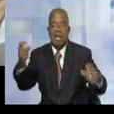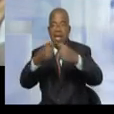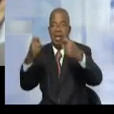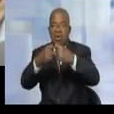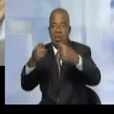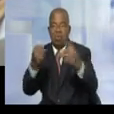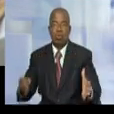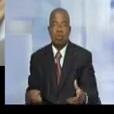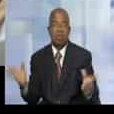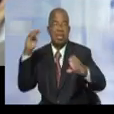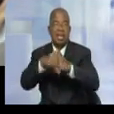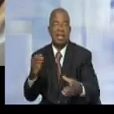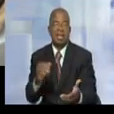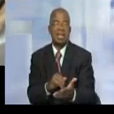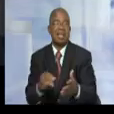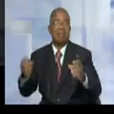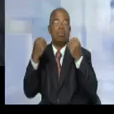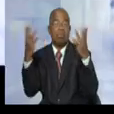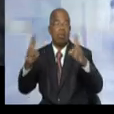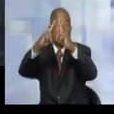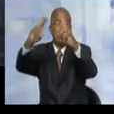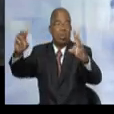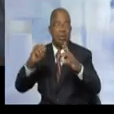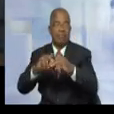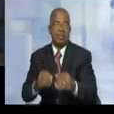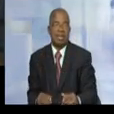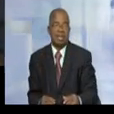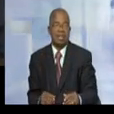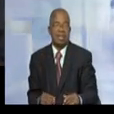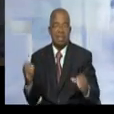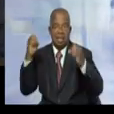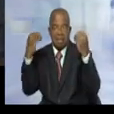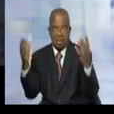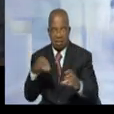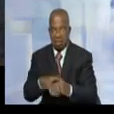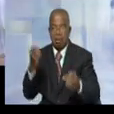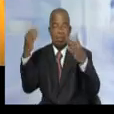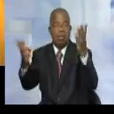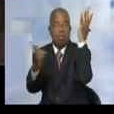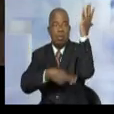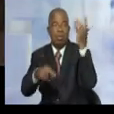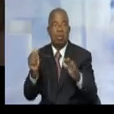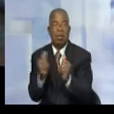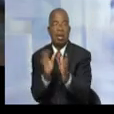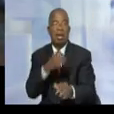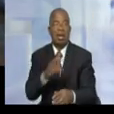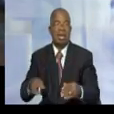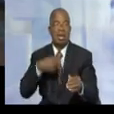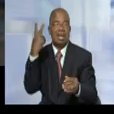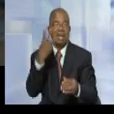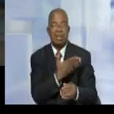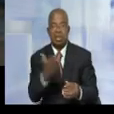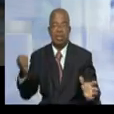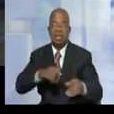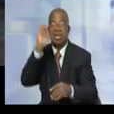rurale par système solaire photovoltaïque dans plusieurs régions du Niger. Avec ces deux nouvelles interventions, le concours du